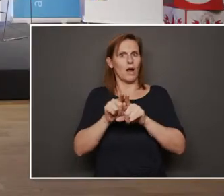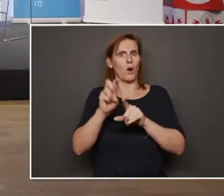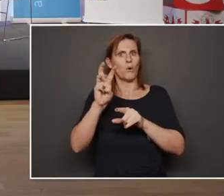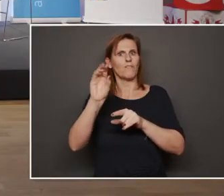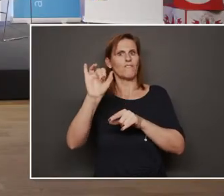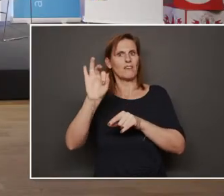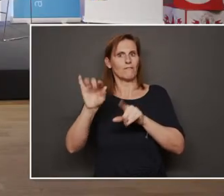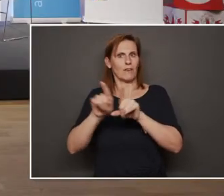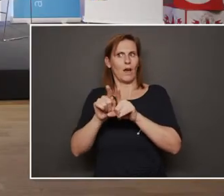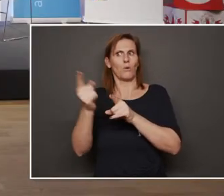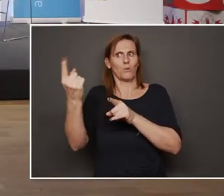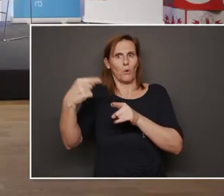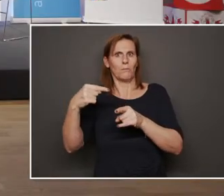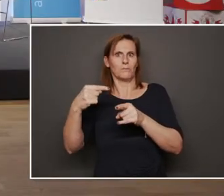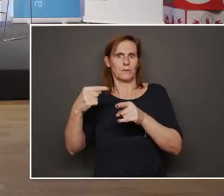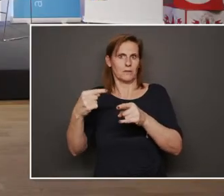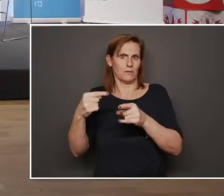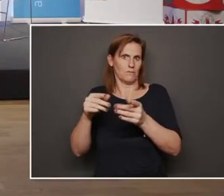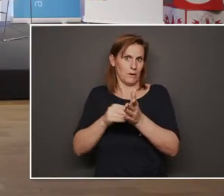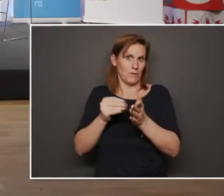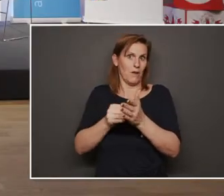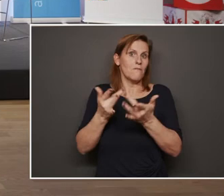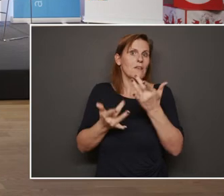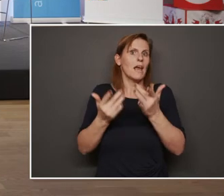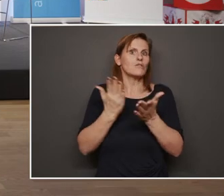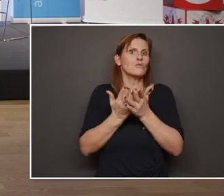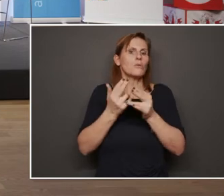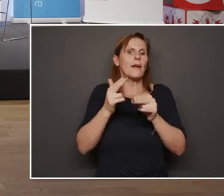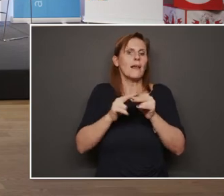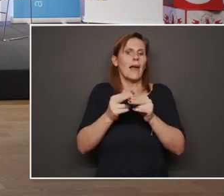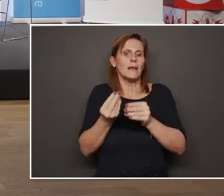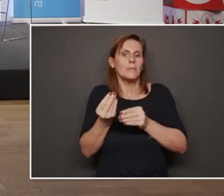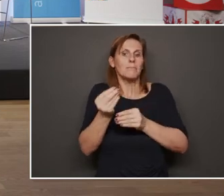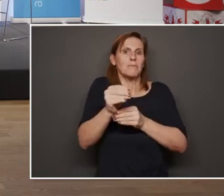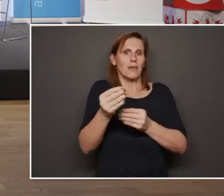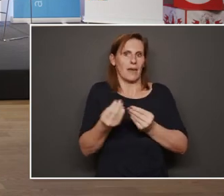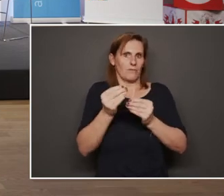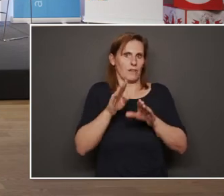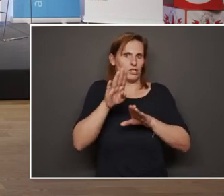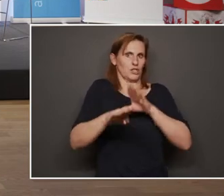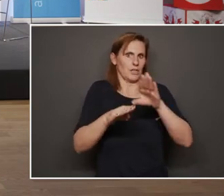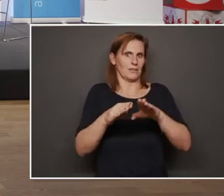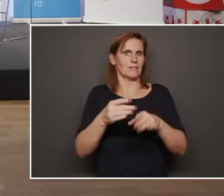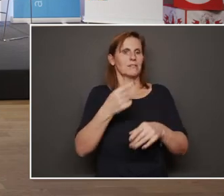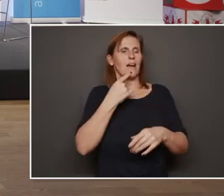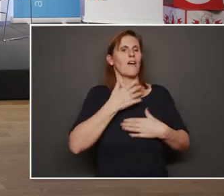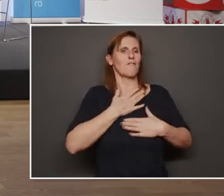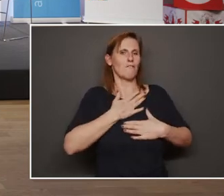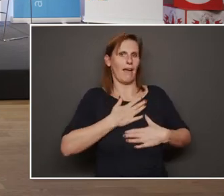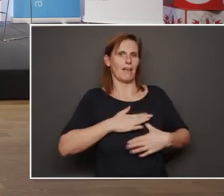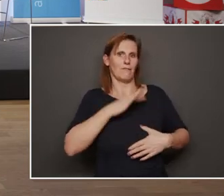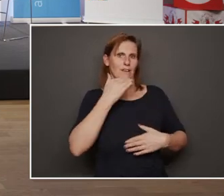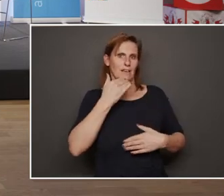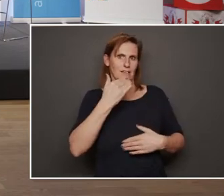zum Einsatz kommen wird. Also Fein. Vielleicht haben wir schon einen kleinen Beitrag geleistet. Fein. Vielen Dank, Frau Dr. Maroda.